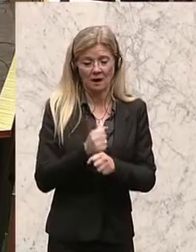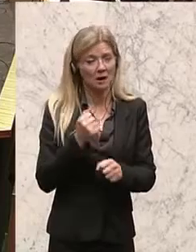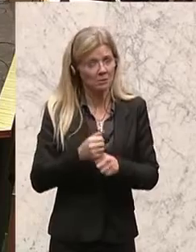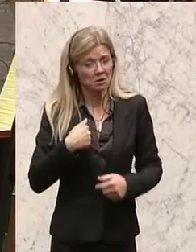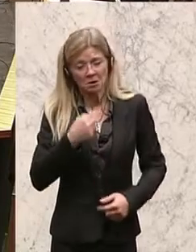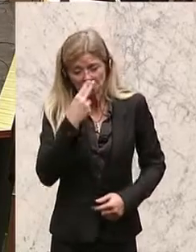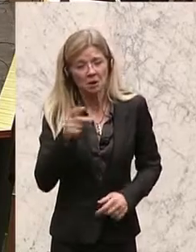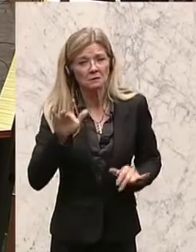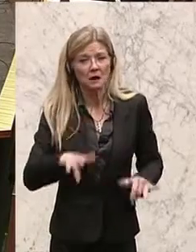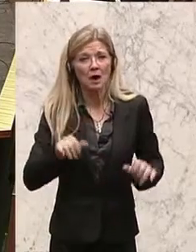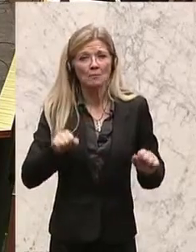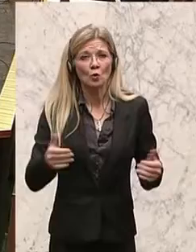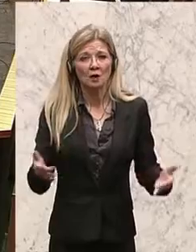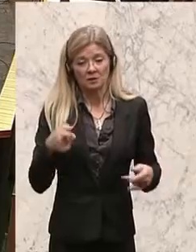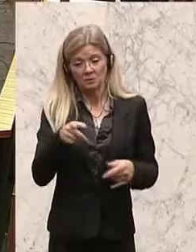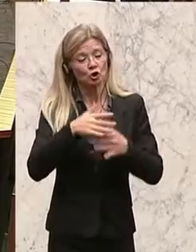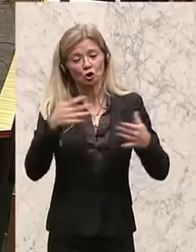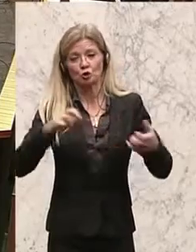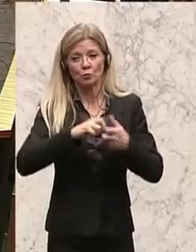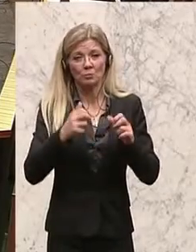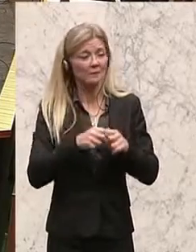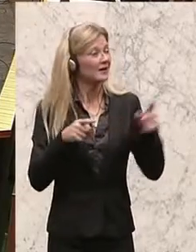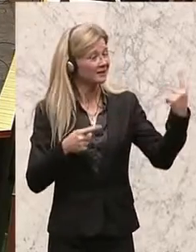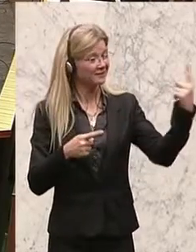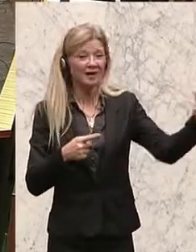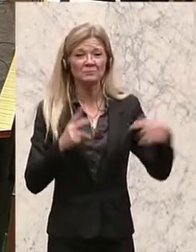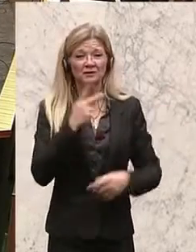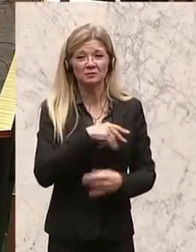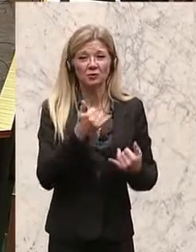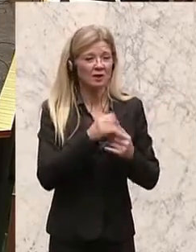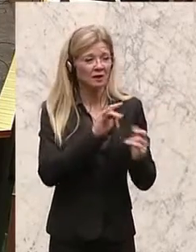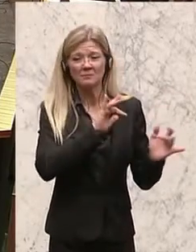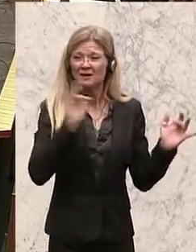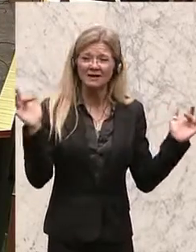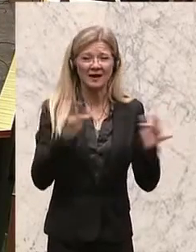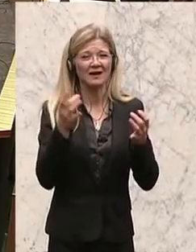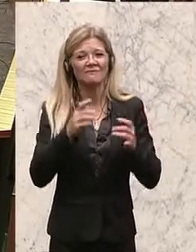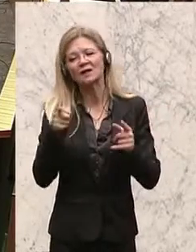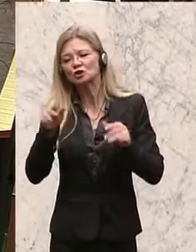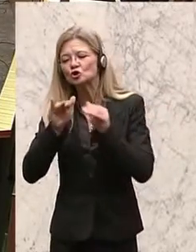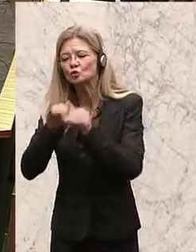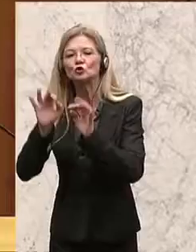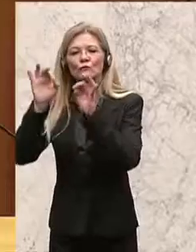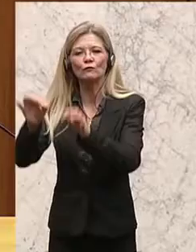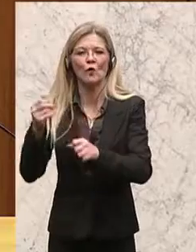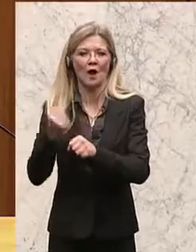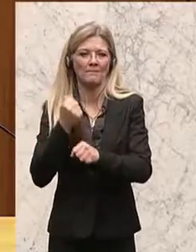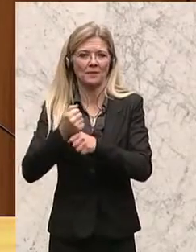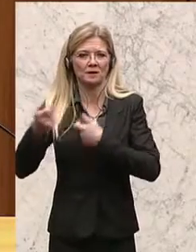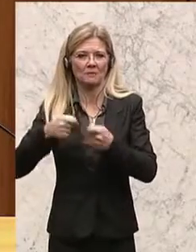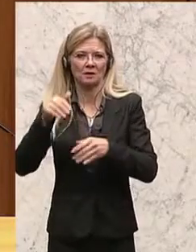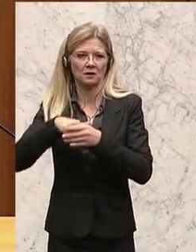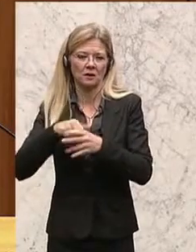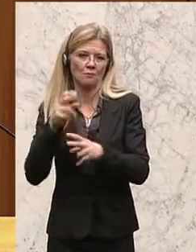sie wehren sich prinzipiell ging alles was den österreichischen arbeitsmarkt schützen könnte beziehungsweise gerechter gestalten könnte denn die